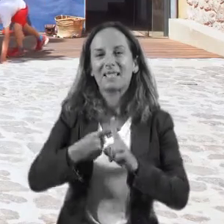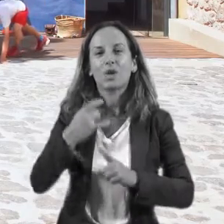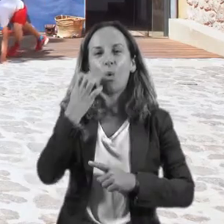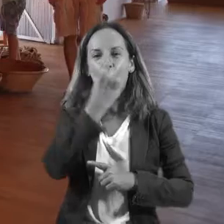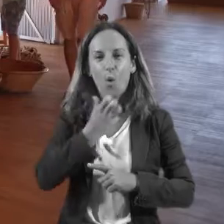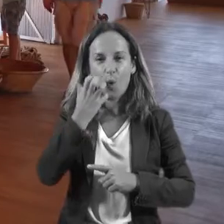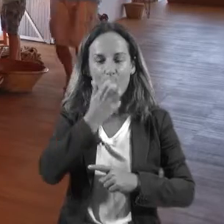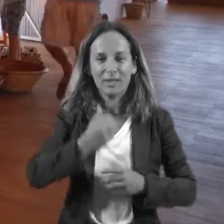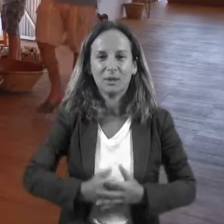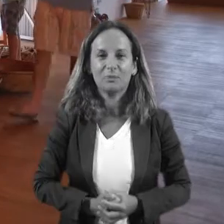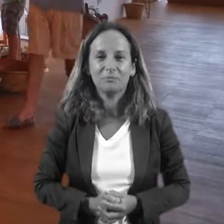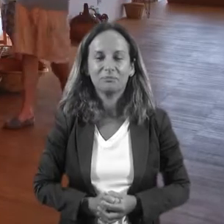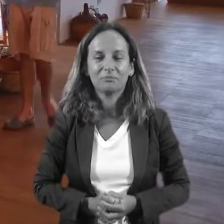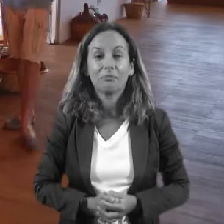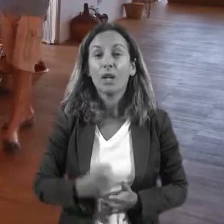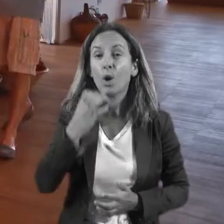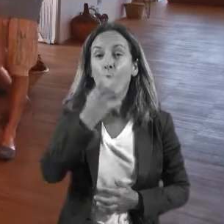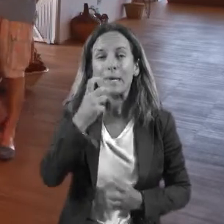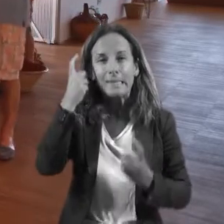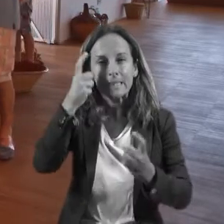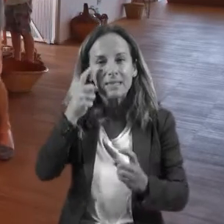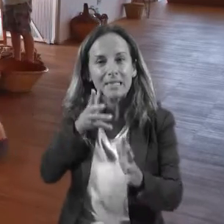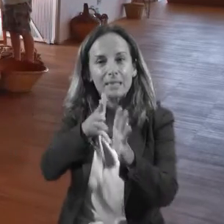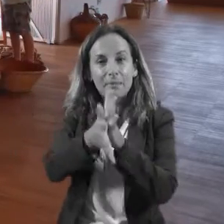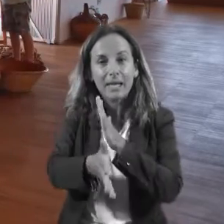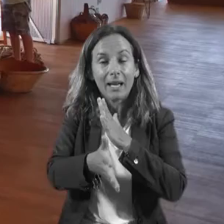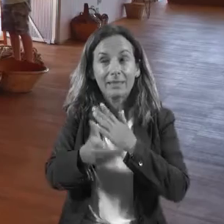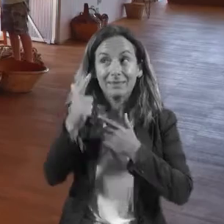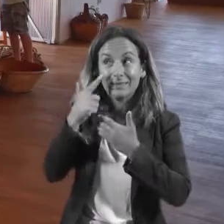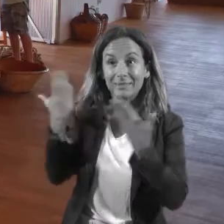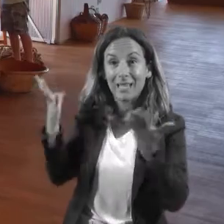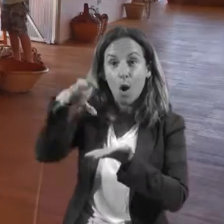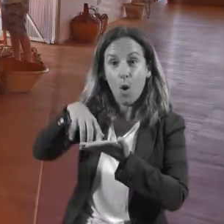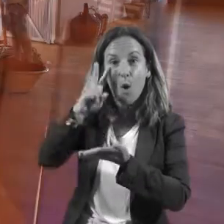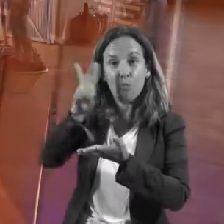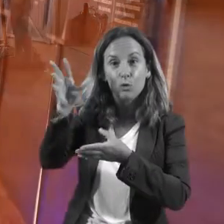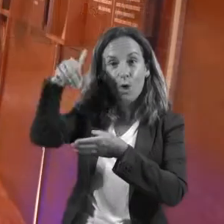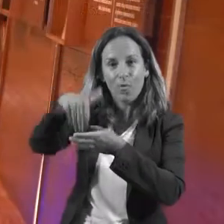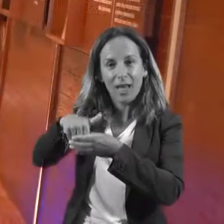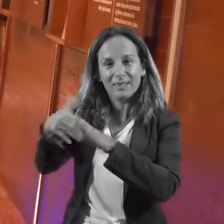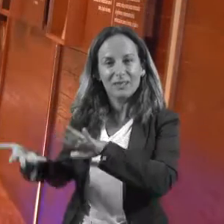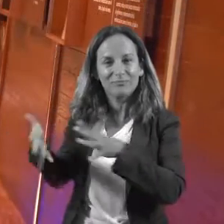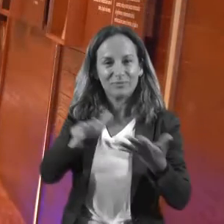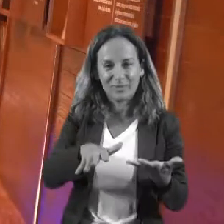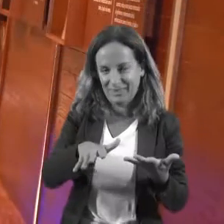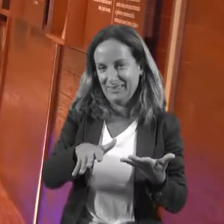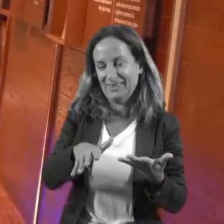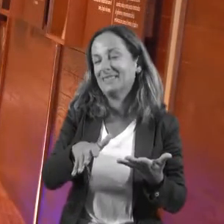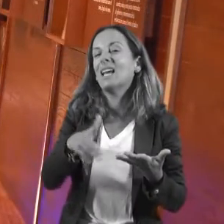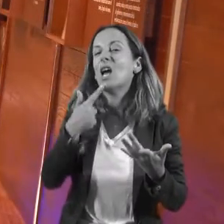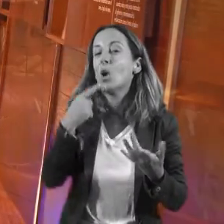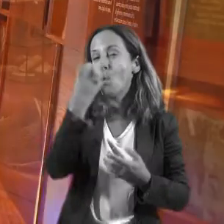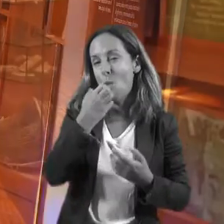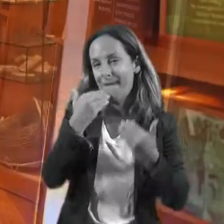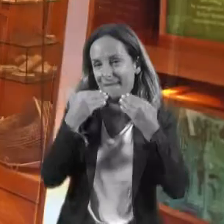El conte intenta explicar tot el que se pot veure dins el museu, després traslladat un poc a la fantasia, perquè és la manera